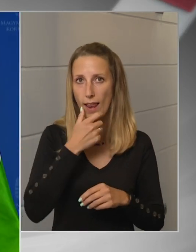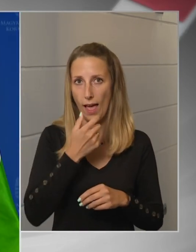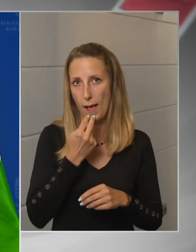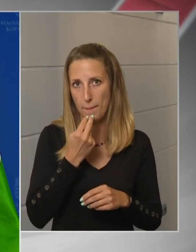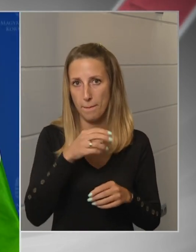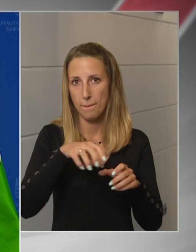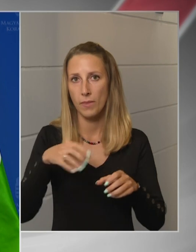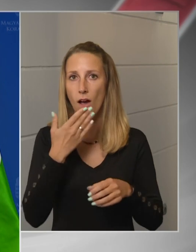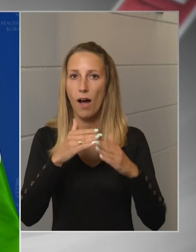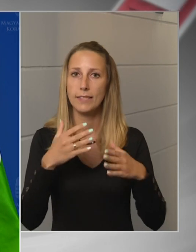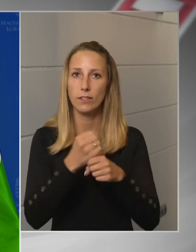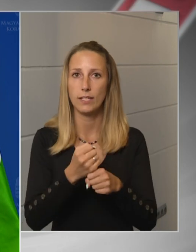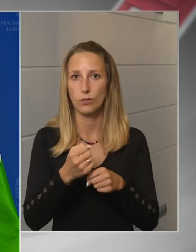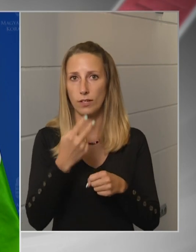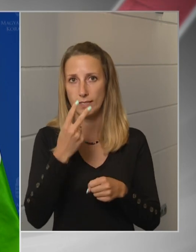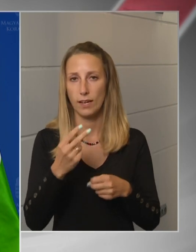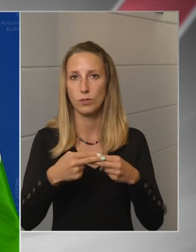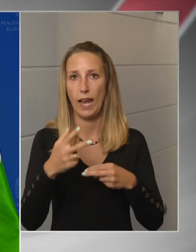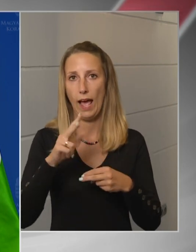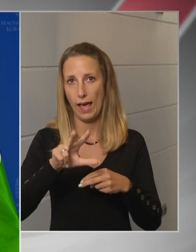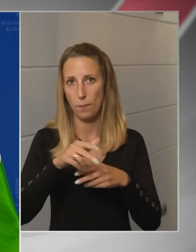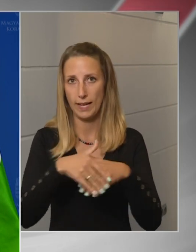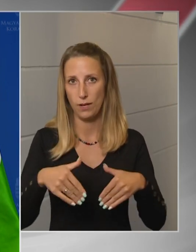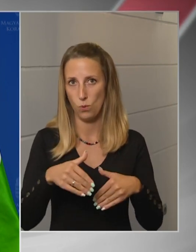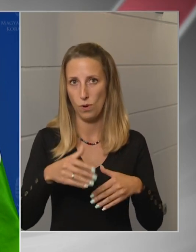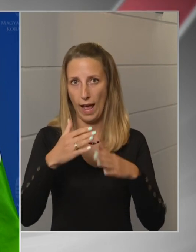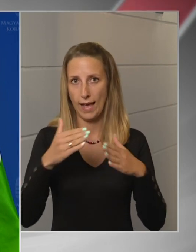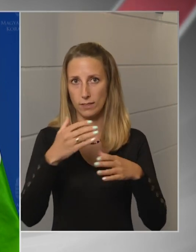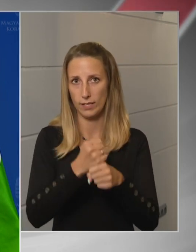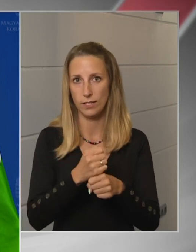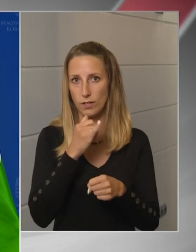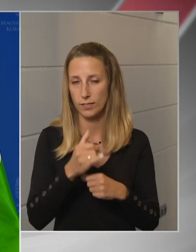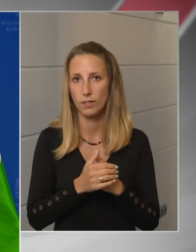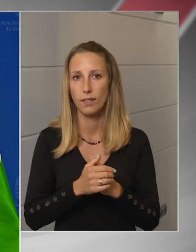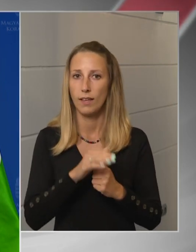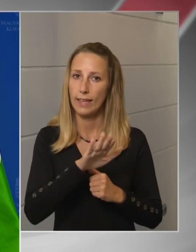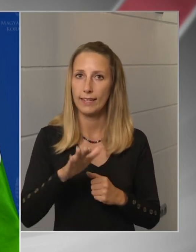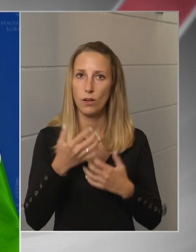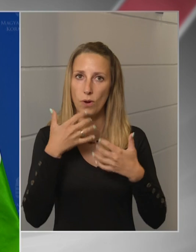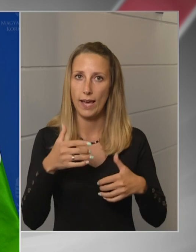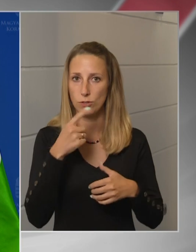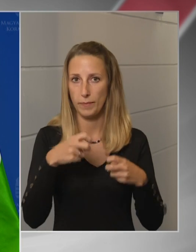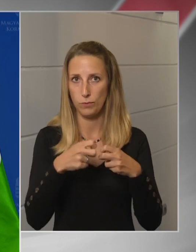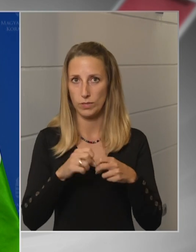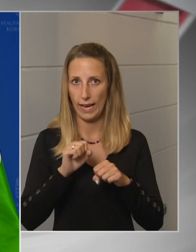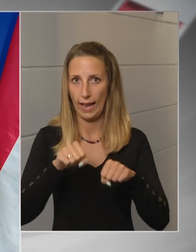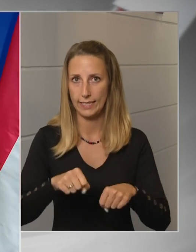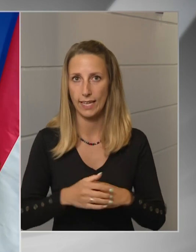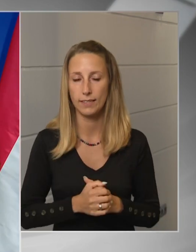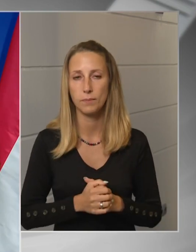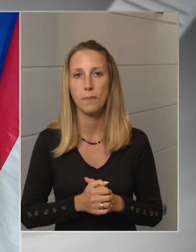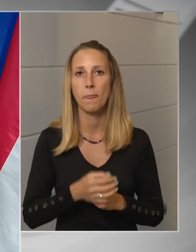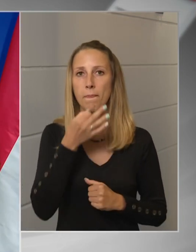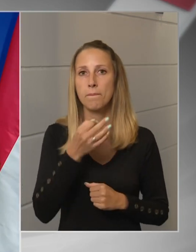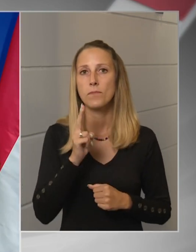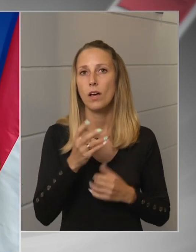nézek is, közel három millió háztartások, ennek még nincs napeleme. Nekik nagyon káros az, amit Brüsszel elkényszerít. De ugye akik most